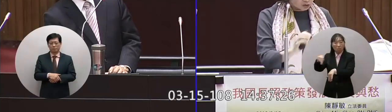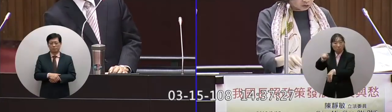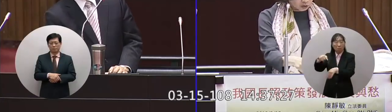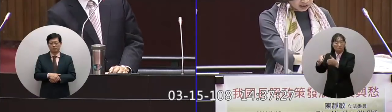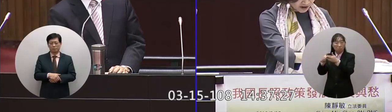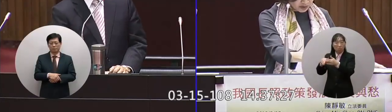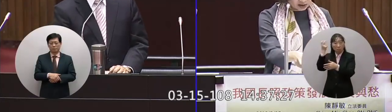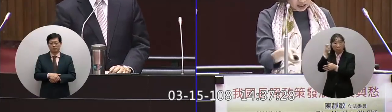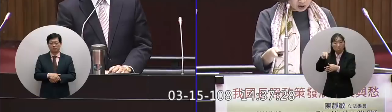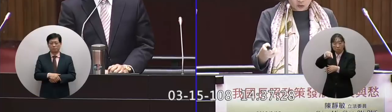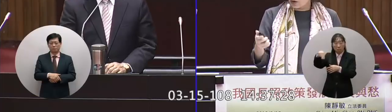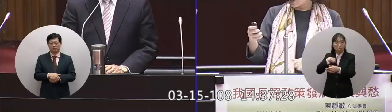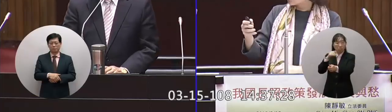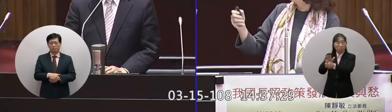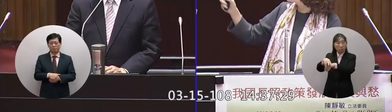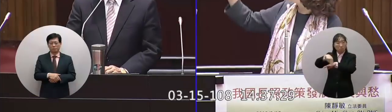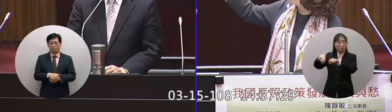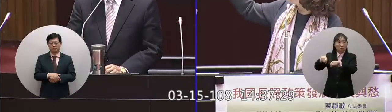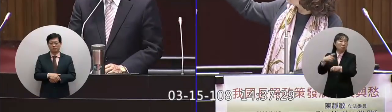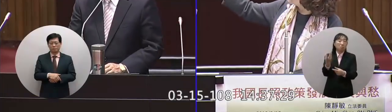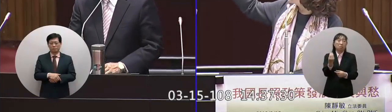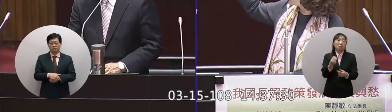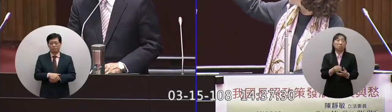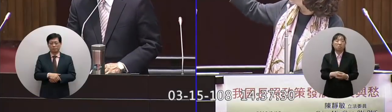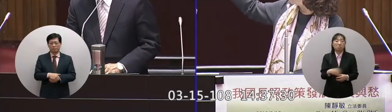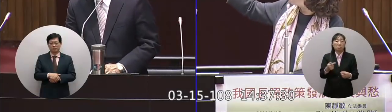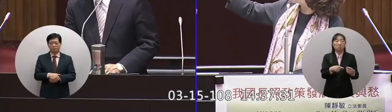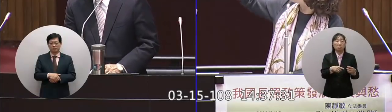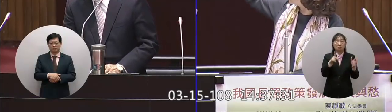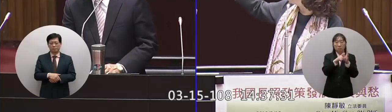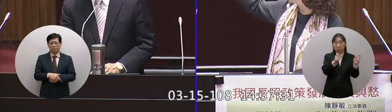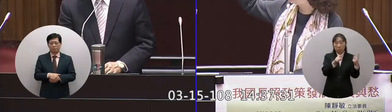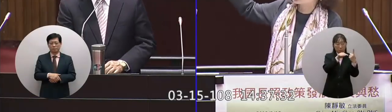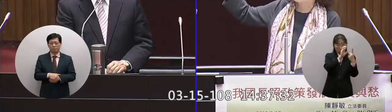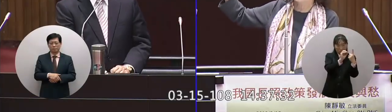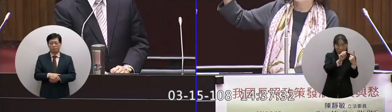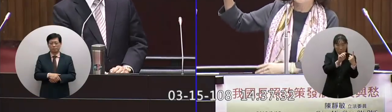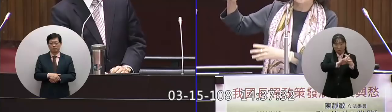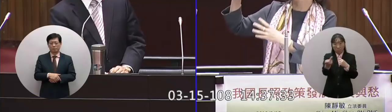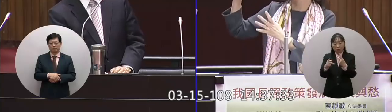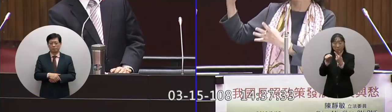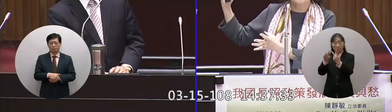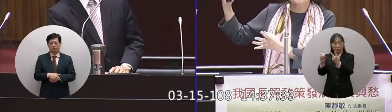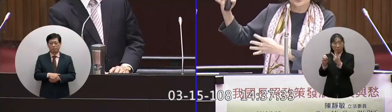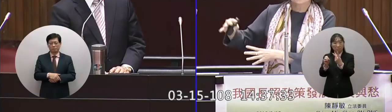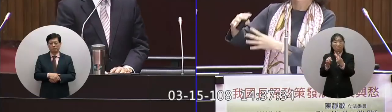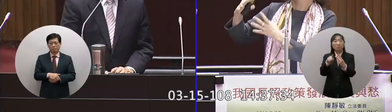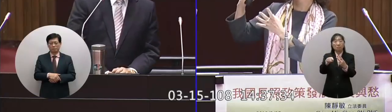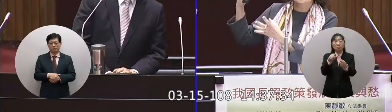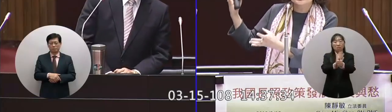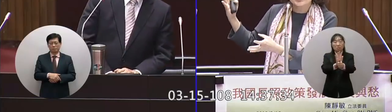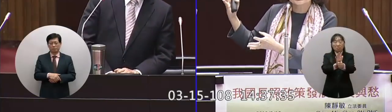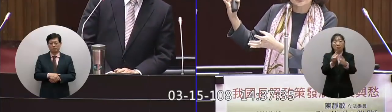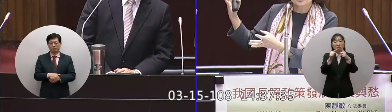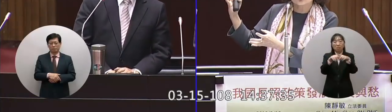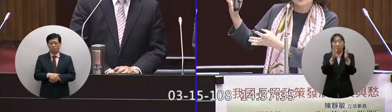还没有做这方面的一个规划。虽然从 1.0 到 2.0 我们看到我们服务需求的对象不断的成长，我